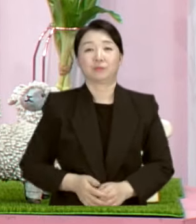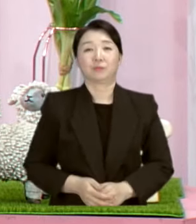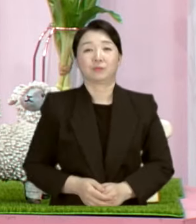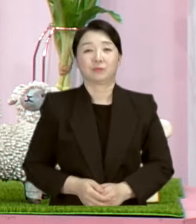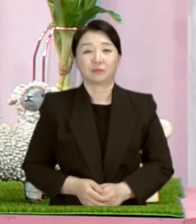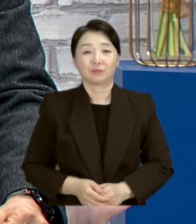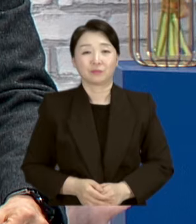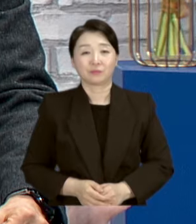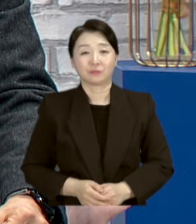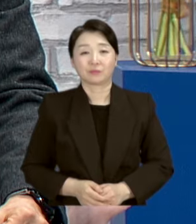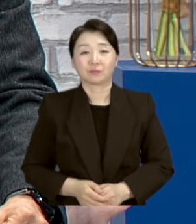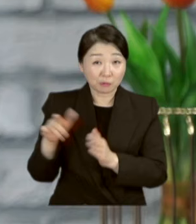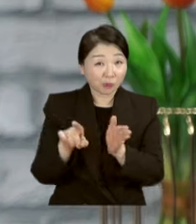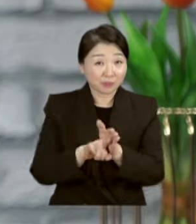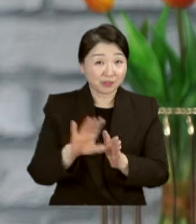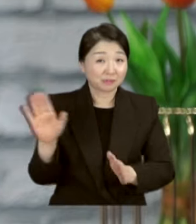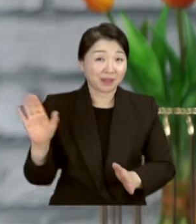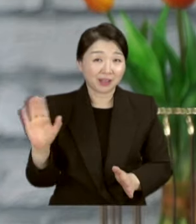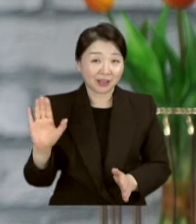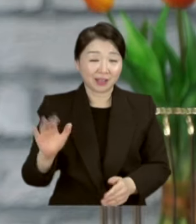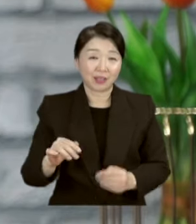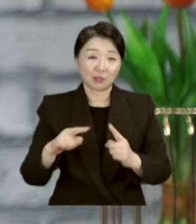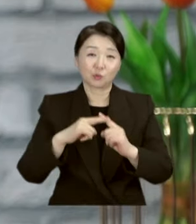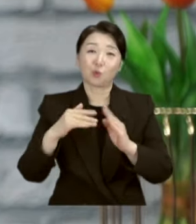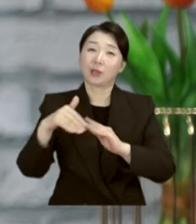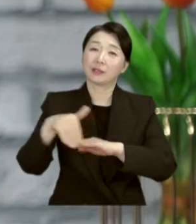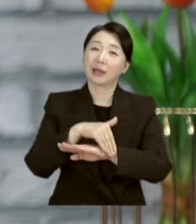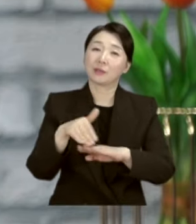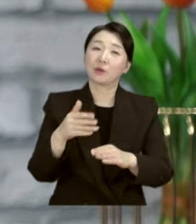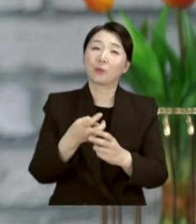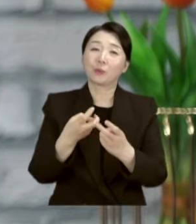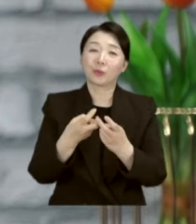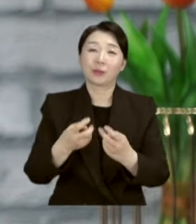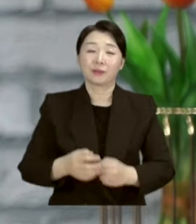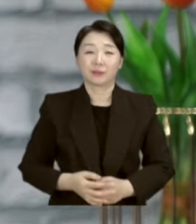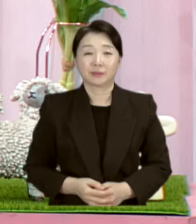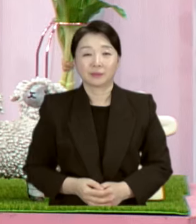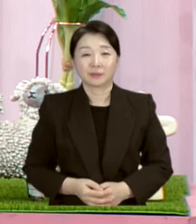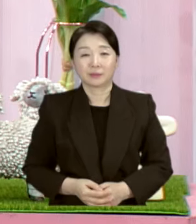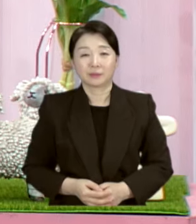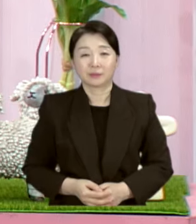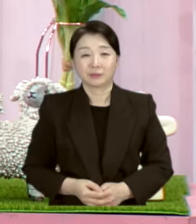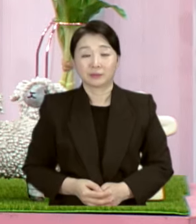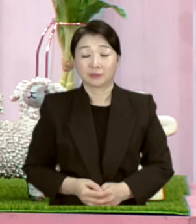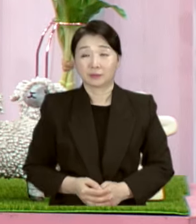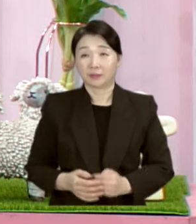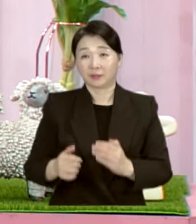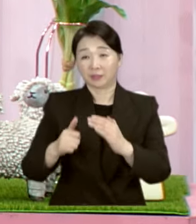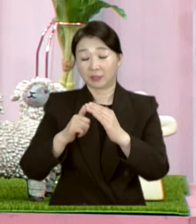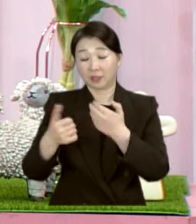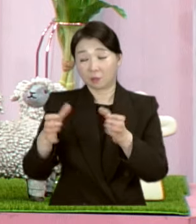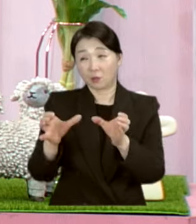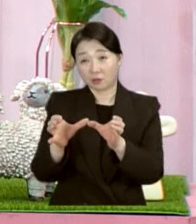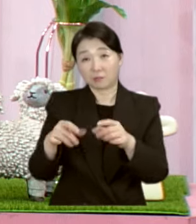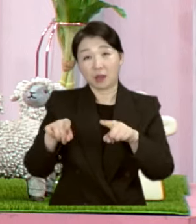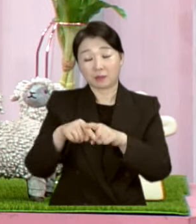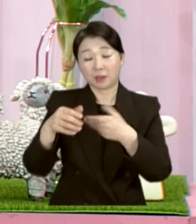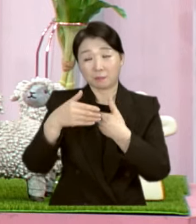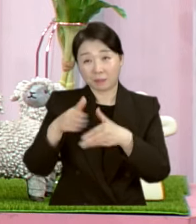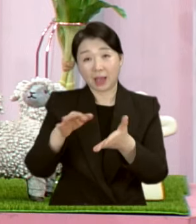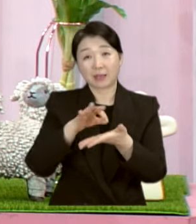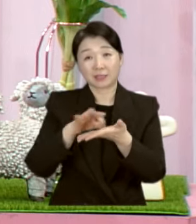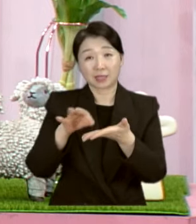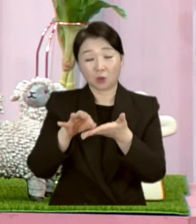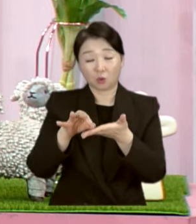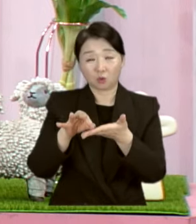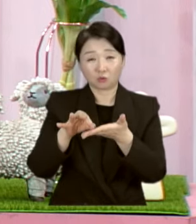같아요. 네. 자, 그러면 이제 교회는 어떻게 가게 됐어요? 저 같은 경우는 대표팀 같이 방 쓰던 이제